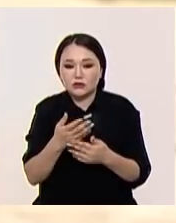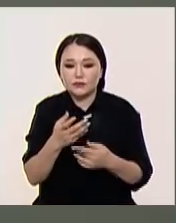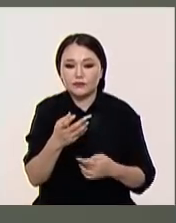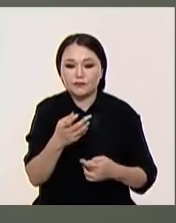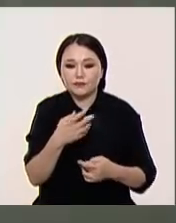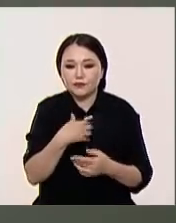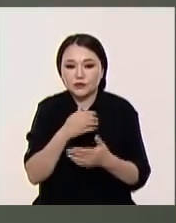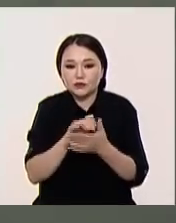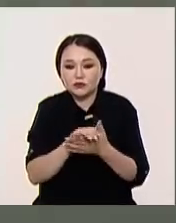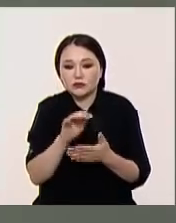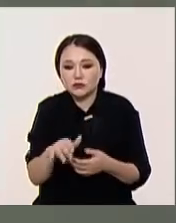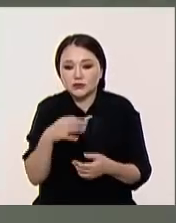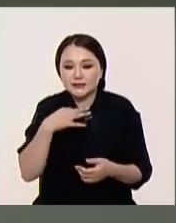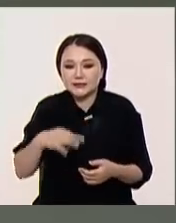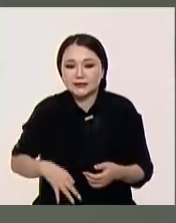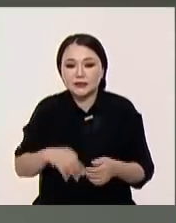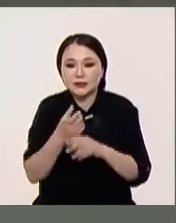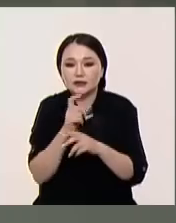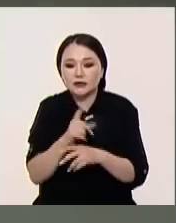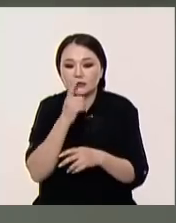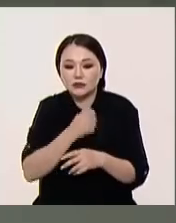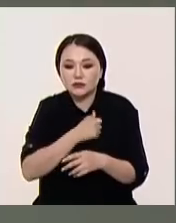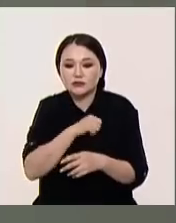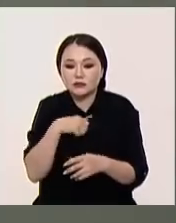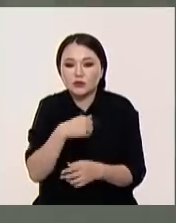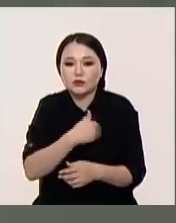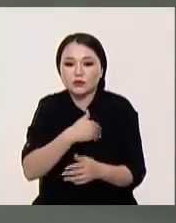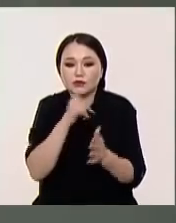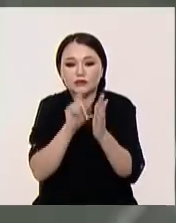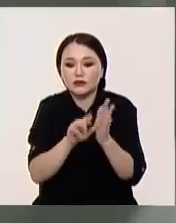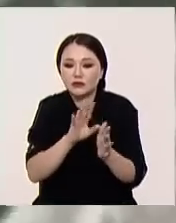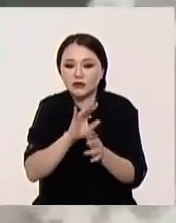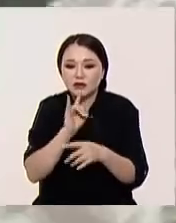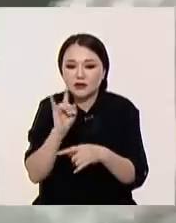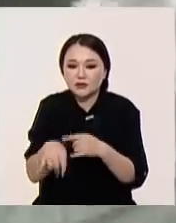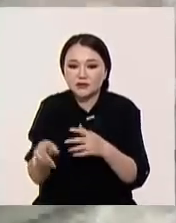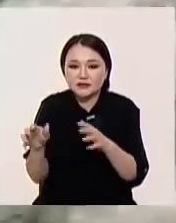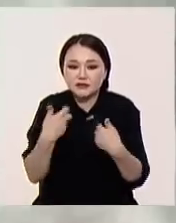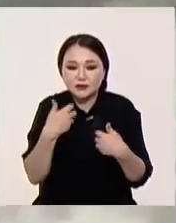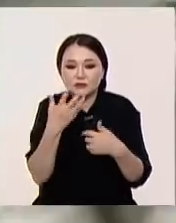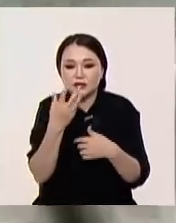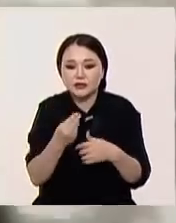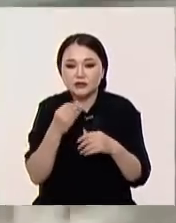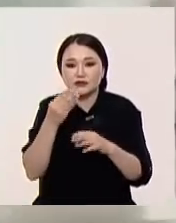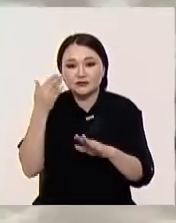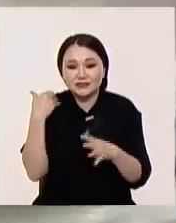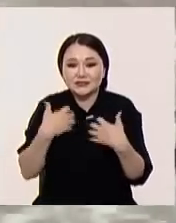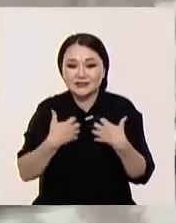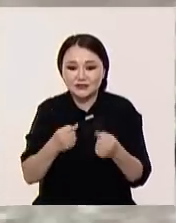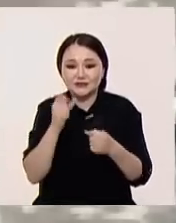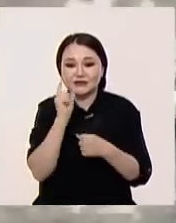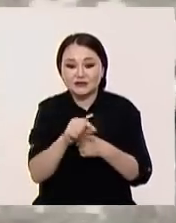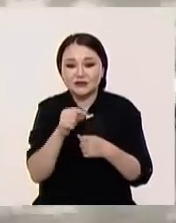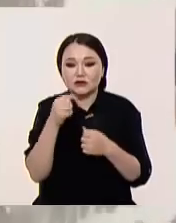қалдым. Сарбаздың әкесі бала әскерге өз еркімен кеткен жоқ, оны алдап әкетті дейді. Әрі 5 күн бұрын ғана сау кеткен ұлының